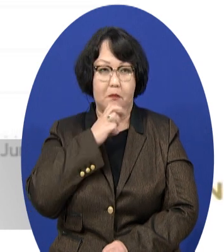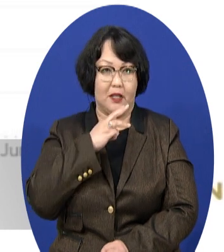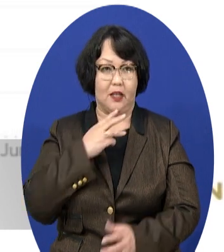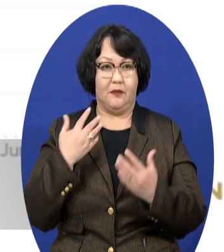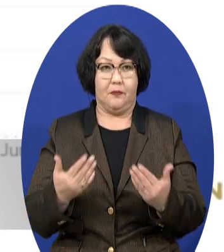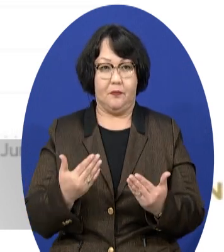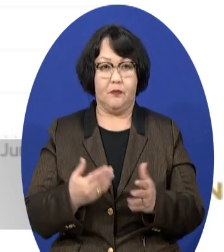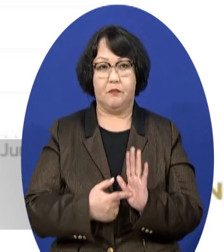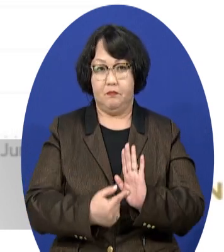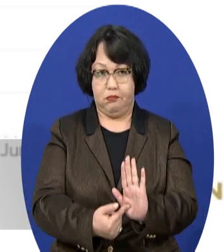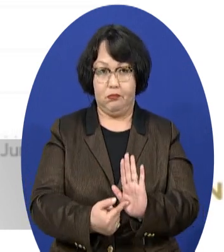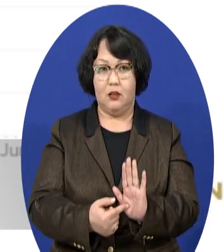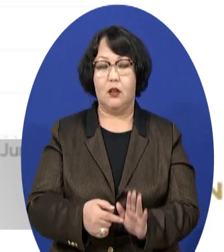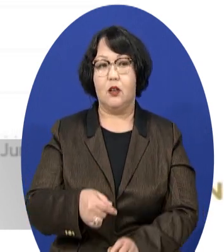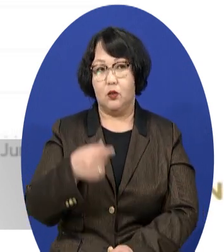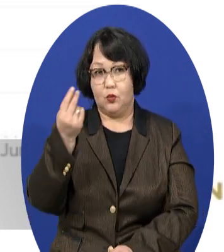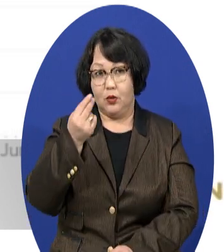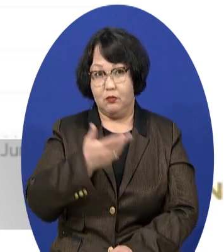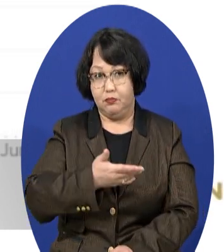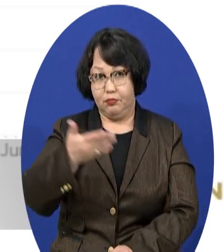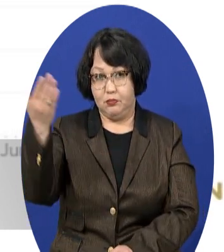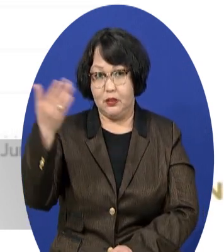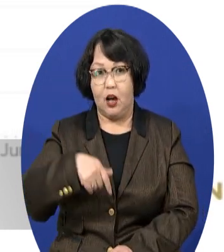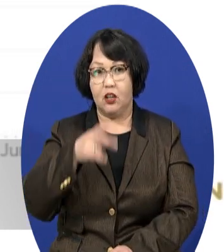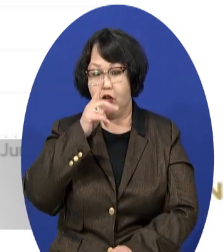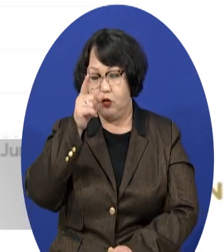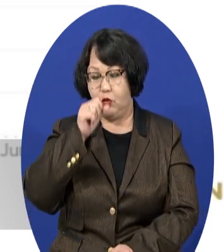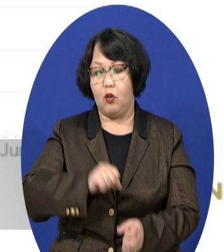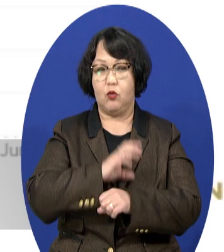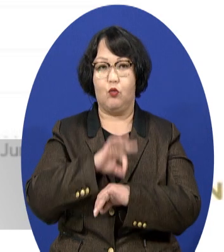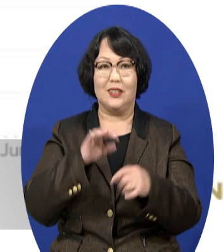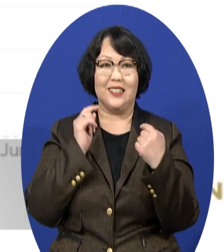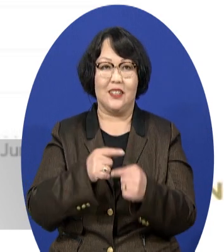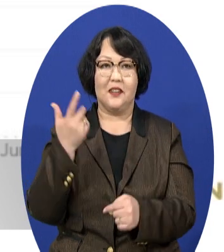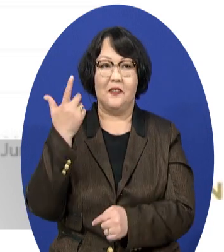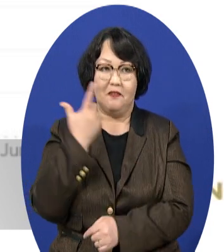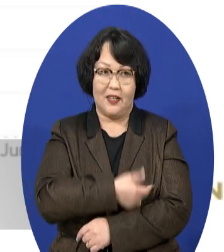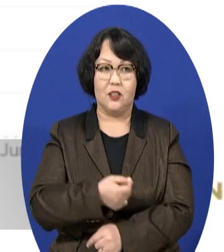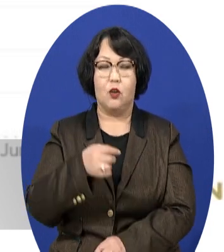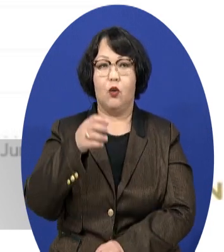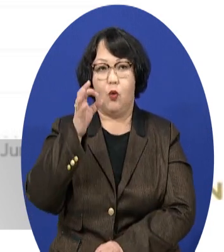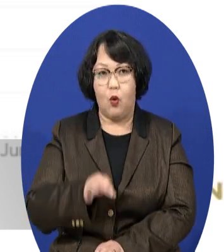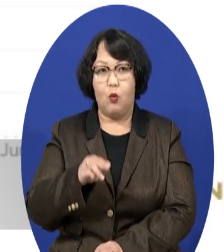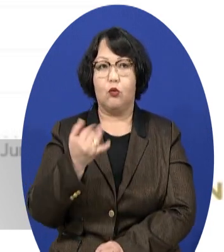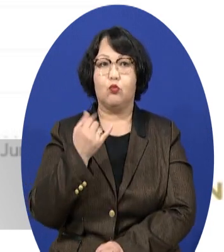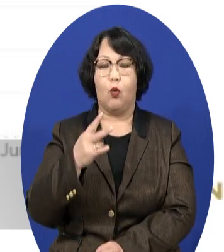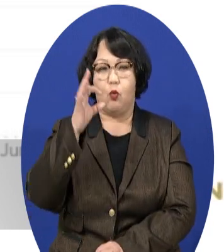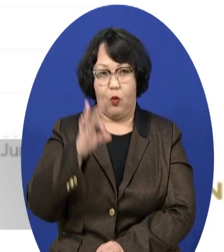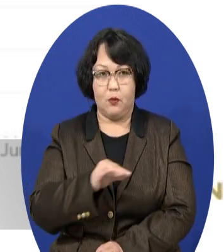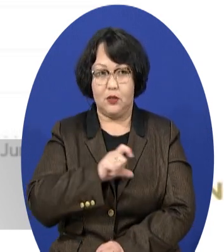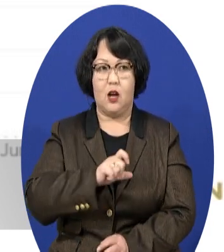CGTN-ийг харуулж байгаа энэ хүү график бол тус улсад коронавирусны эсрэг тарилгад ашиглаж байгаа вакцины тунгийн хэмжээ